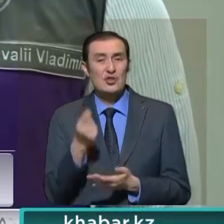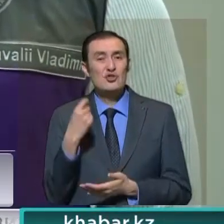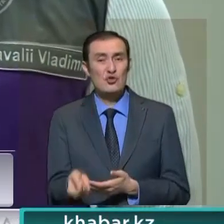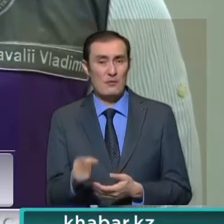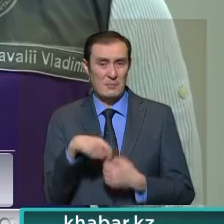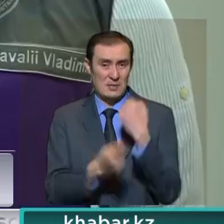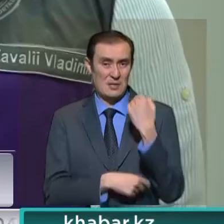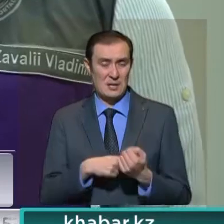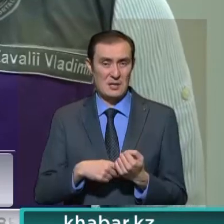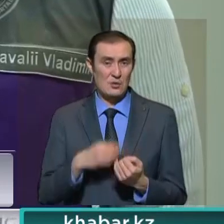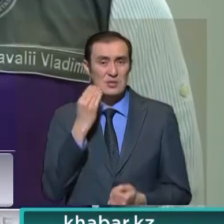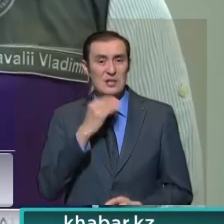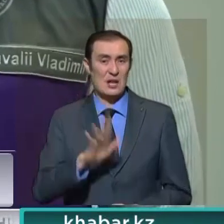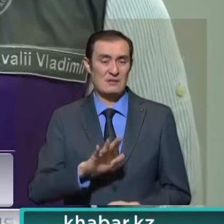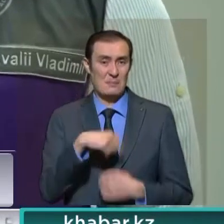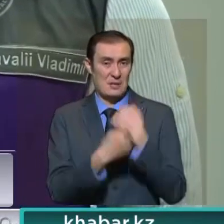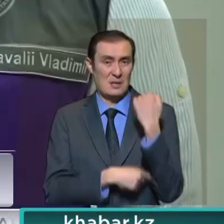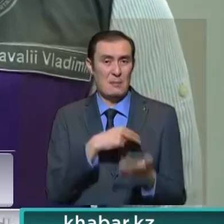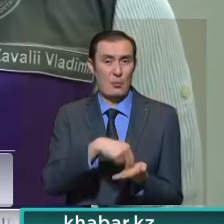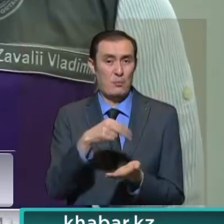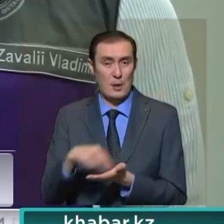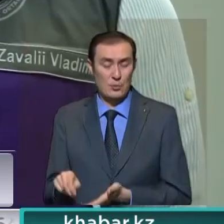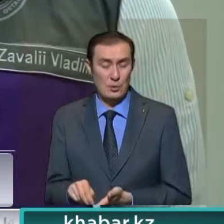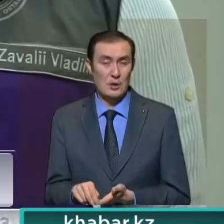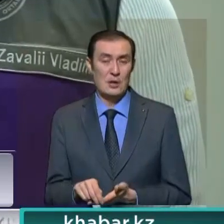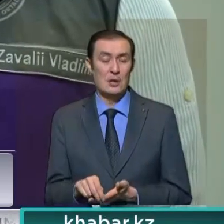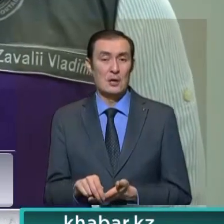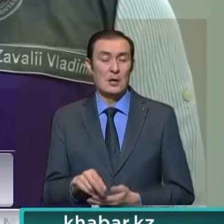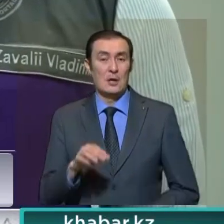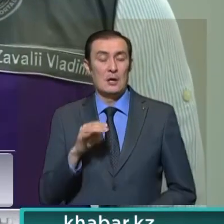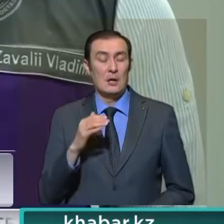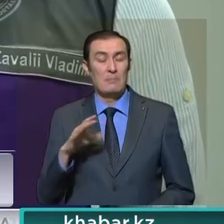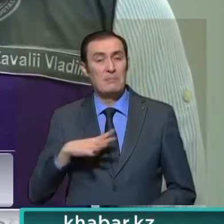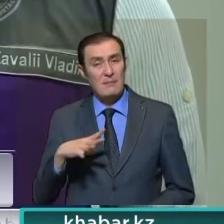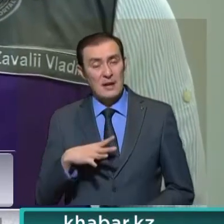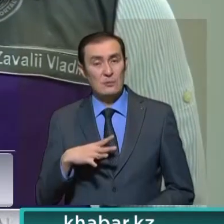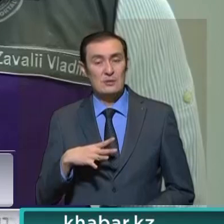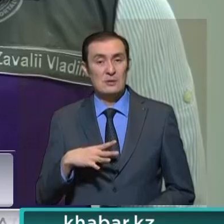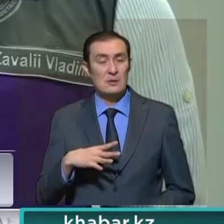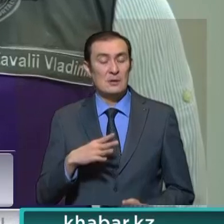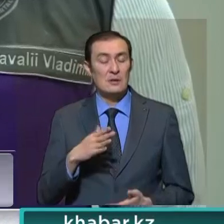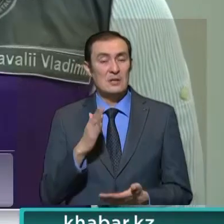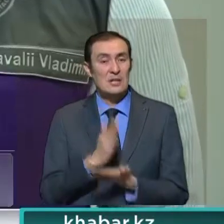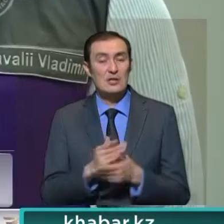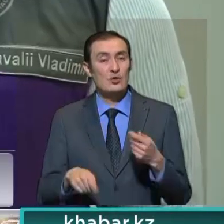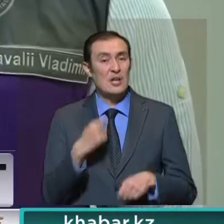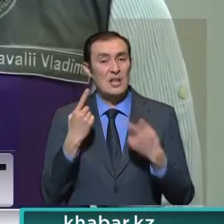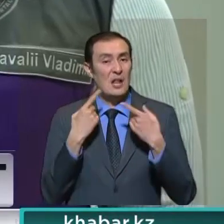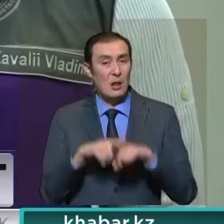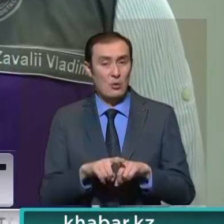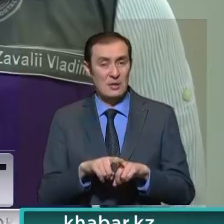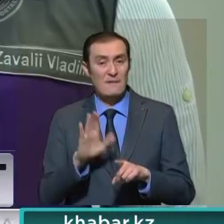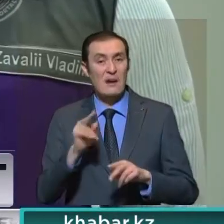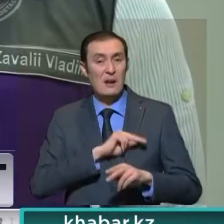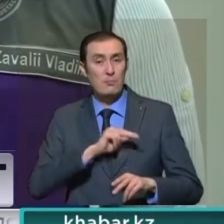дешевый материал Что является некачественным наверное вот где-то бывает происходит нарушение технологии производства